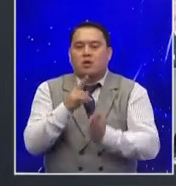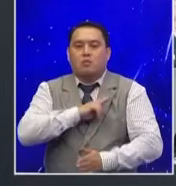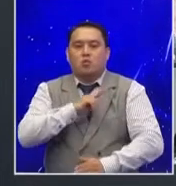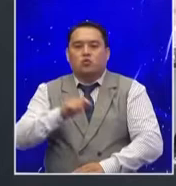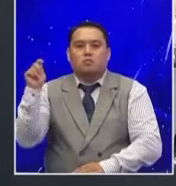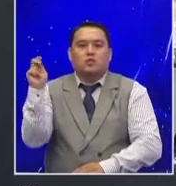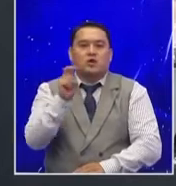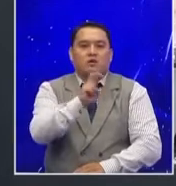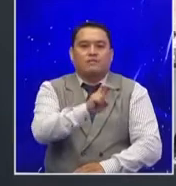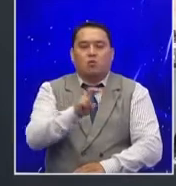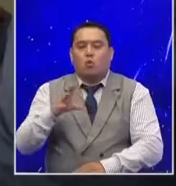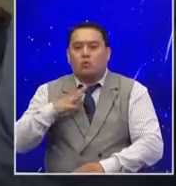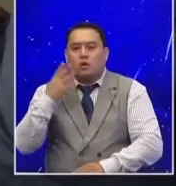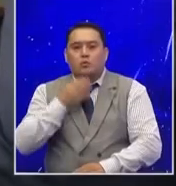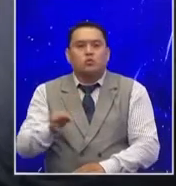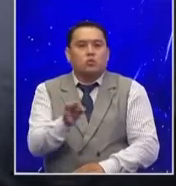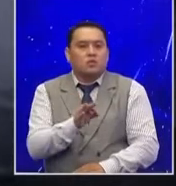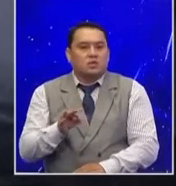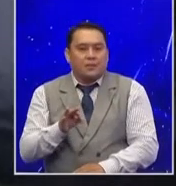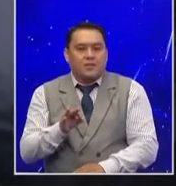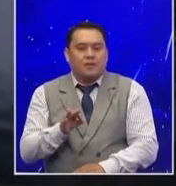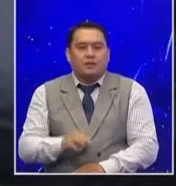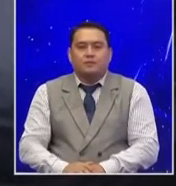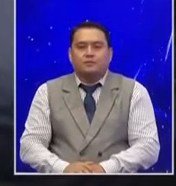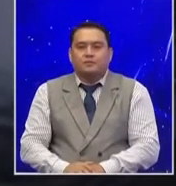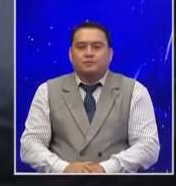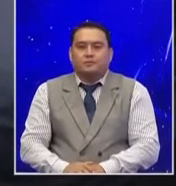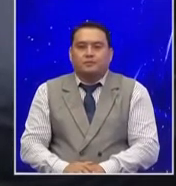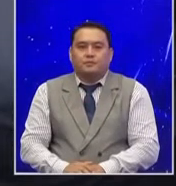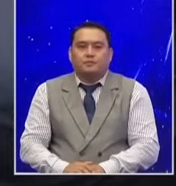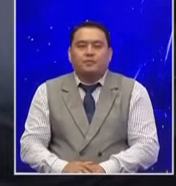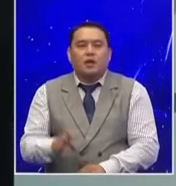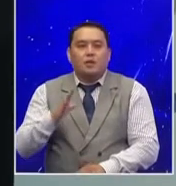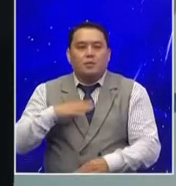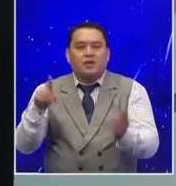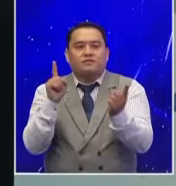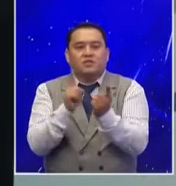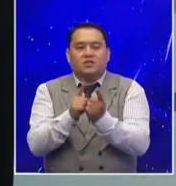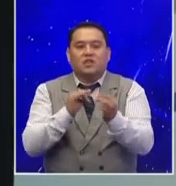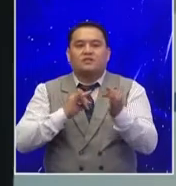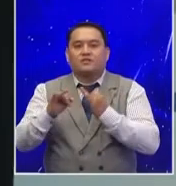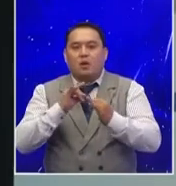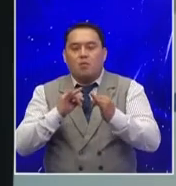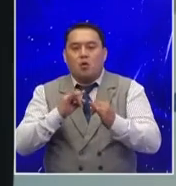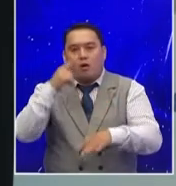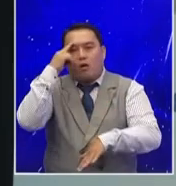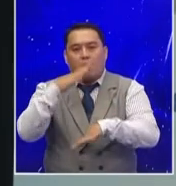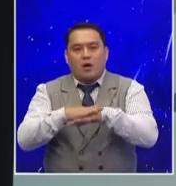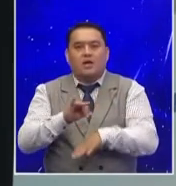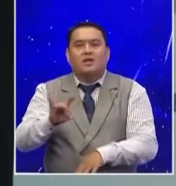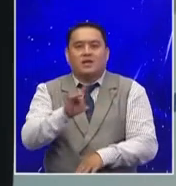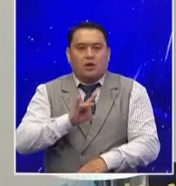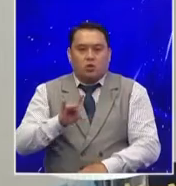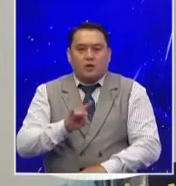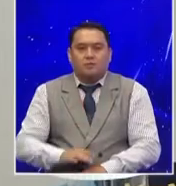поездки руководителя АДГС по Алматинской области Лизат Бисикуловой, где состоялась онлайн-конференция с аппаратом Акима Илийского